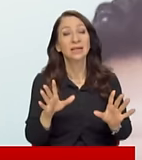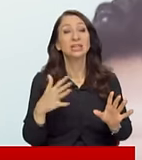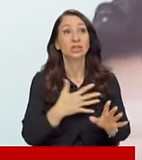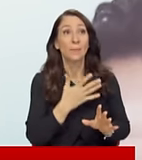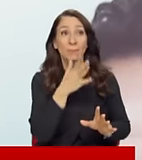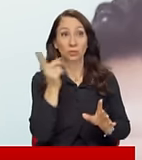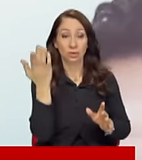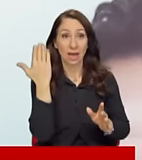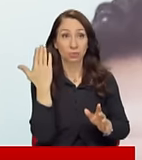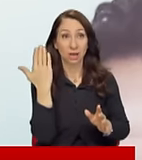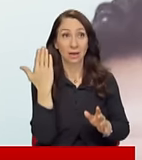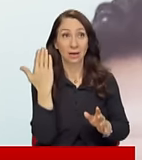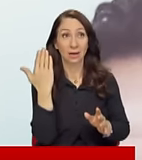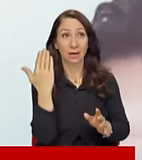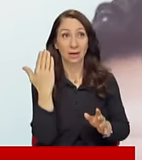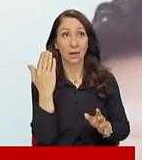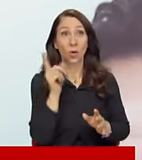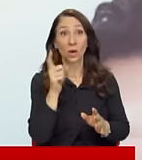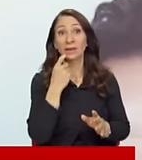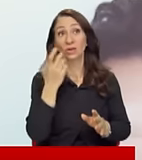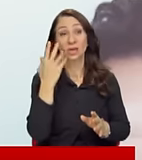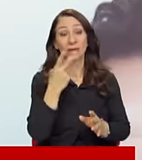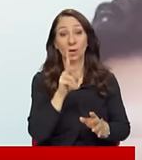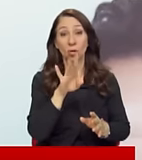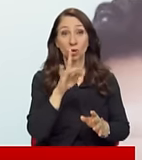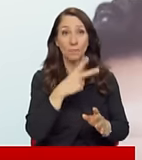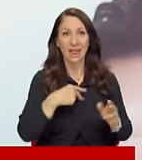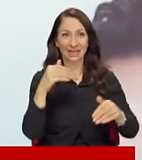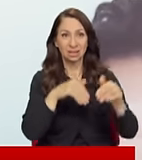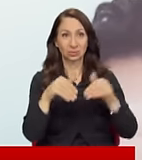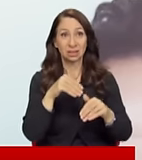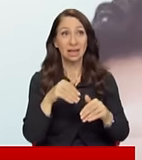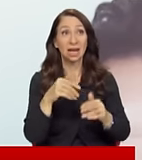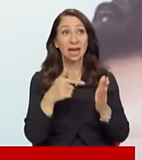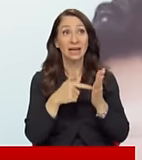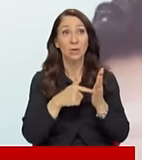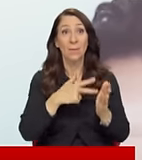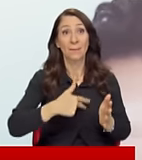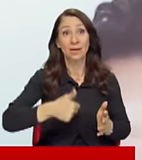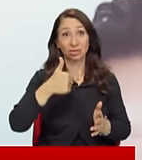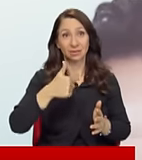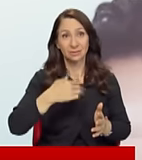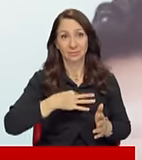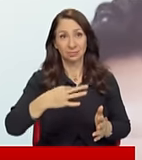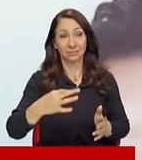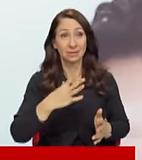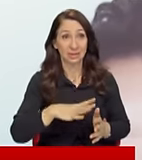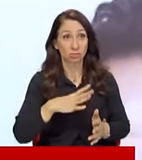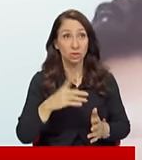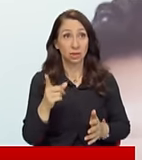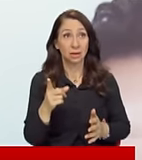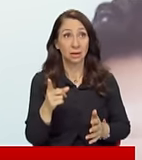beni biliyorsunuz daha önce 10 yıl önce 2014 yerel seçimlerinde Kadıköy Belediye Başkanlığı'na